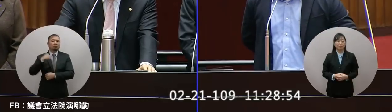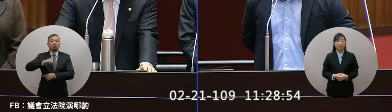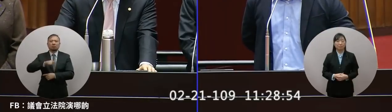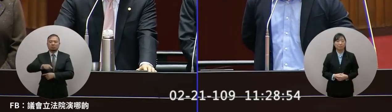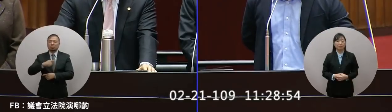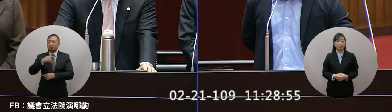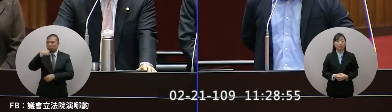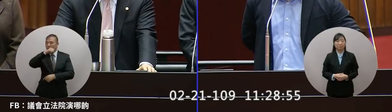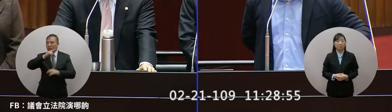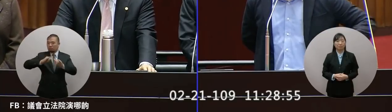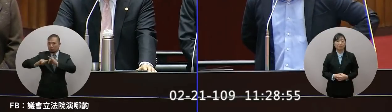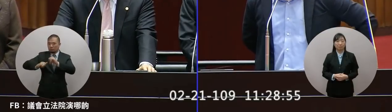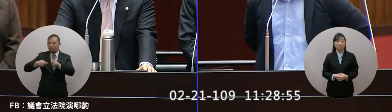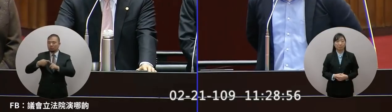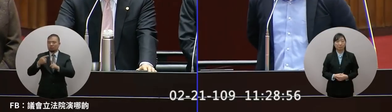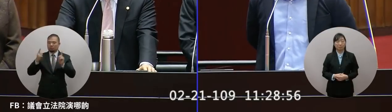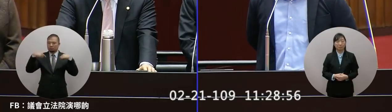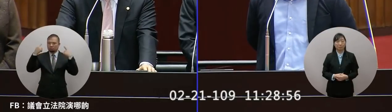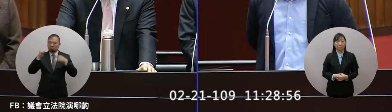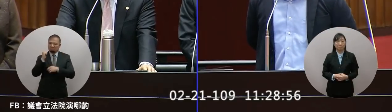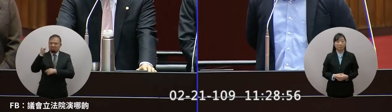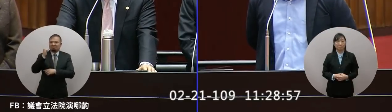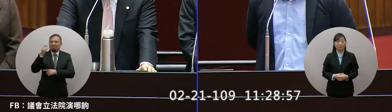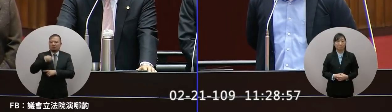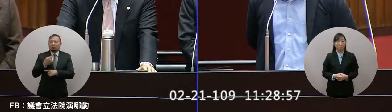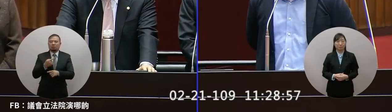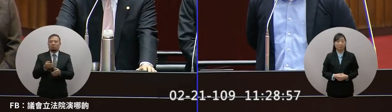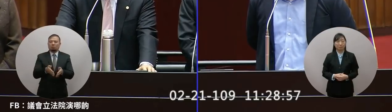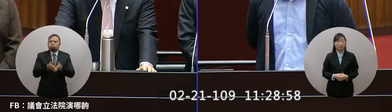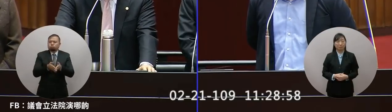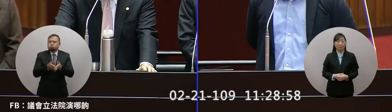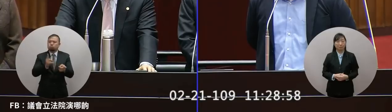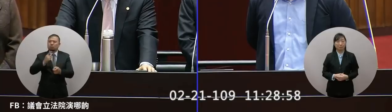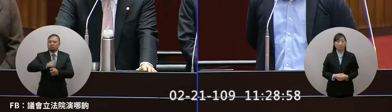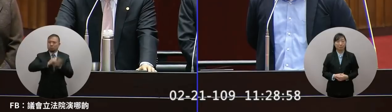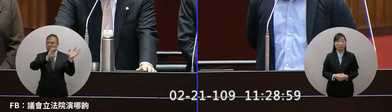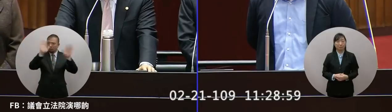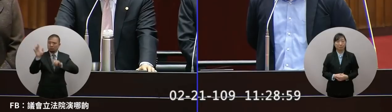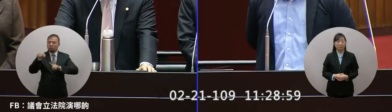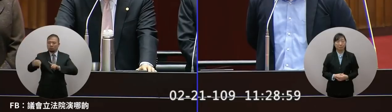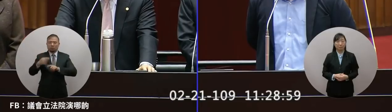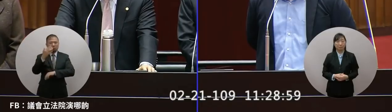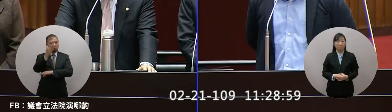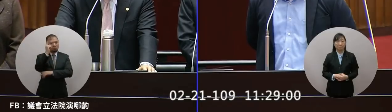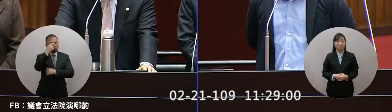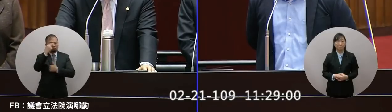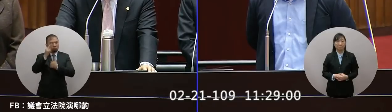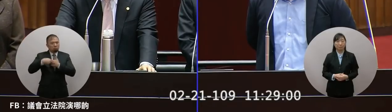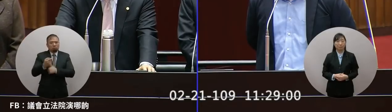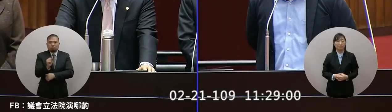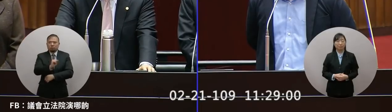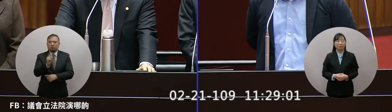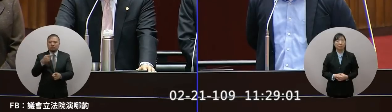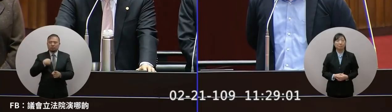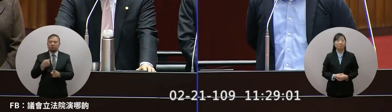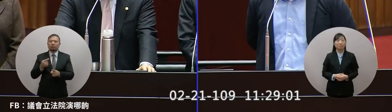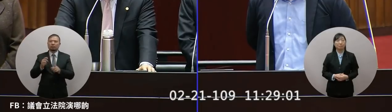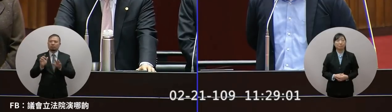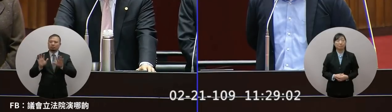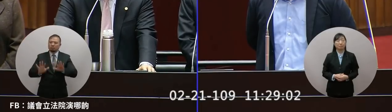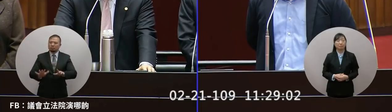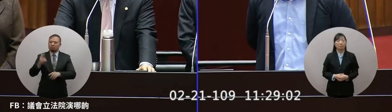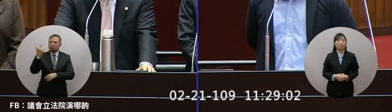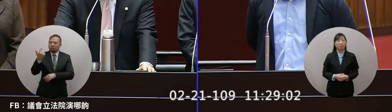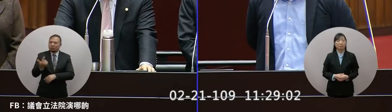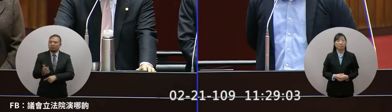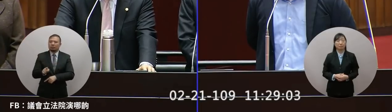持要求真相的力量，支持像你我这样的从政人物，所以今天我们